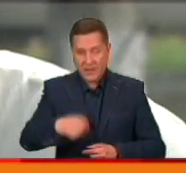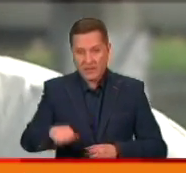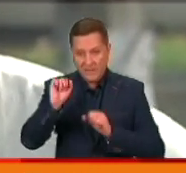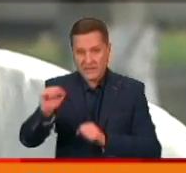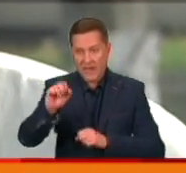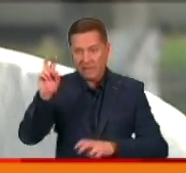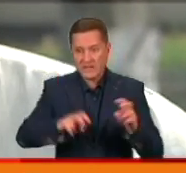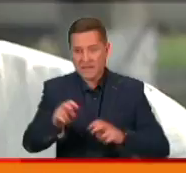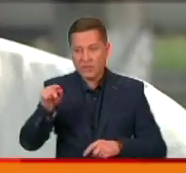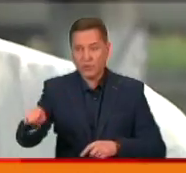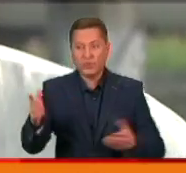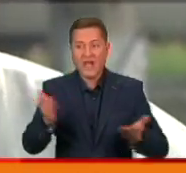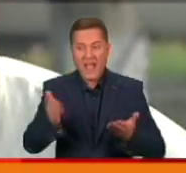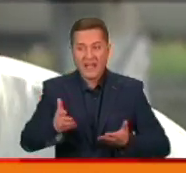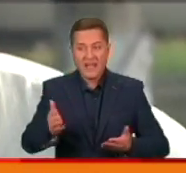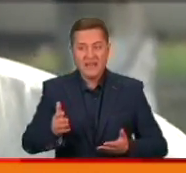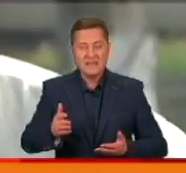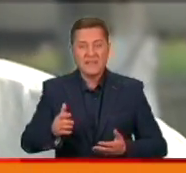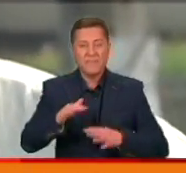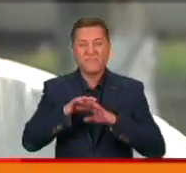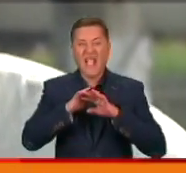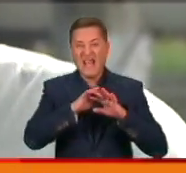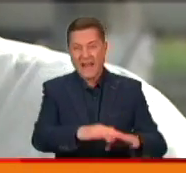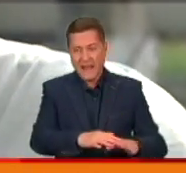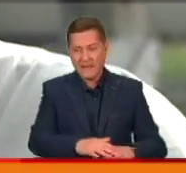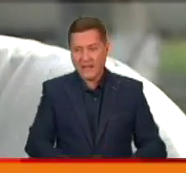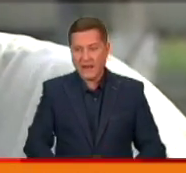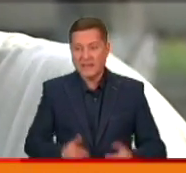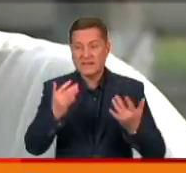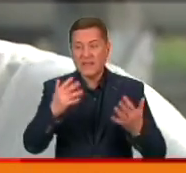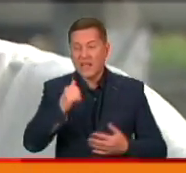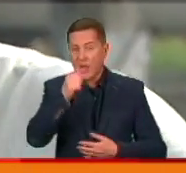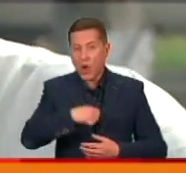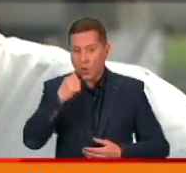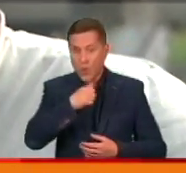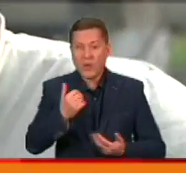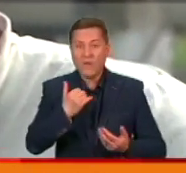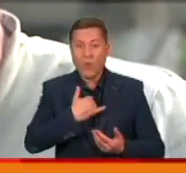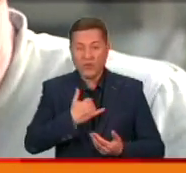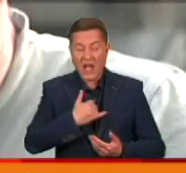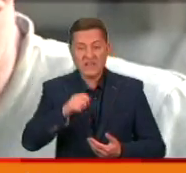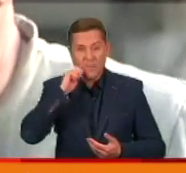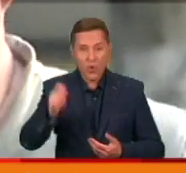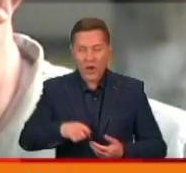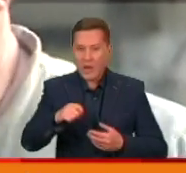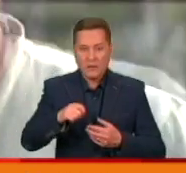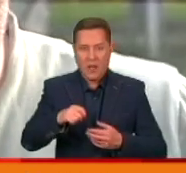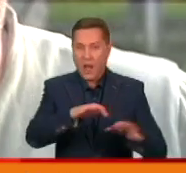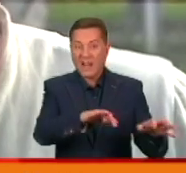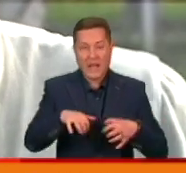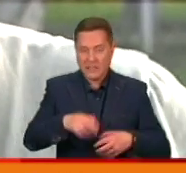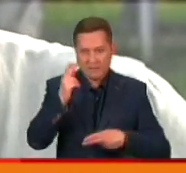бо тут якісь рейдери. Скільки вже років, що в нас в Україні рейдерство ще досі не